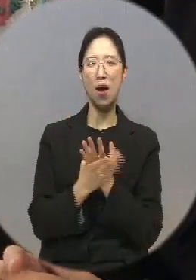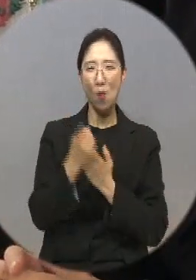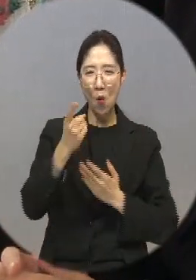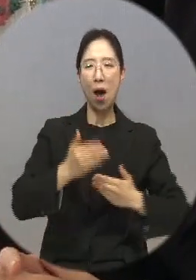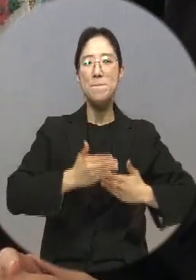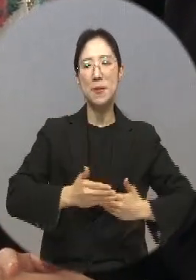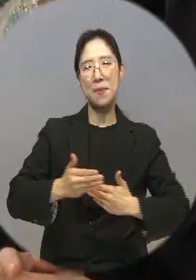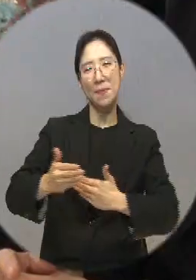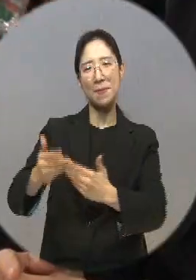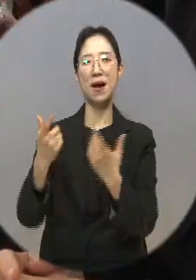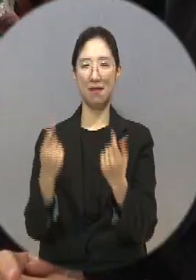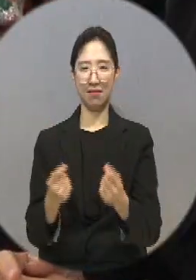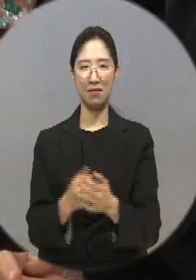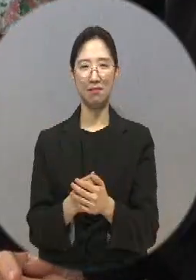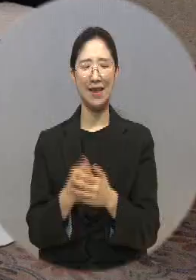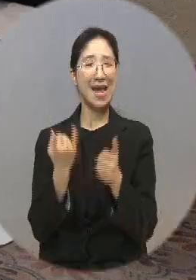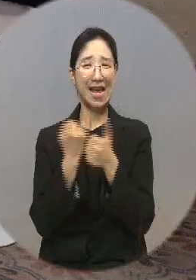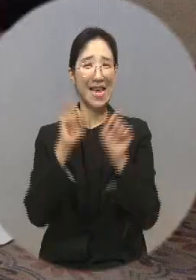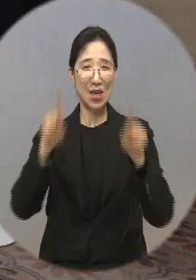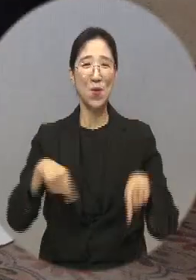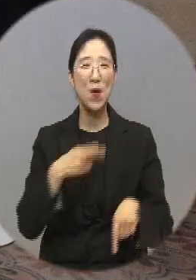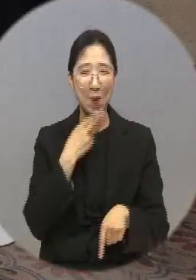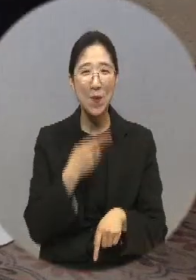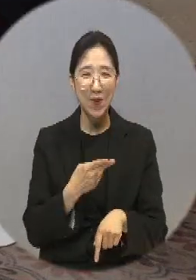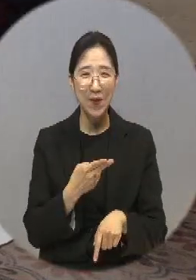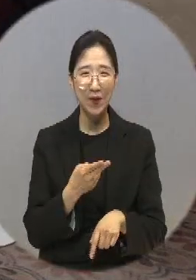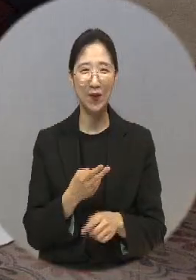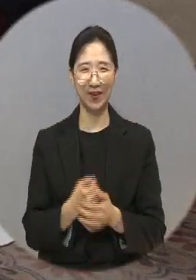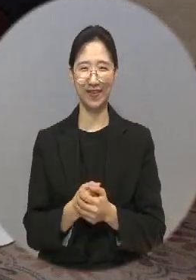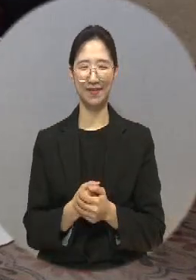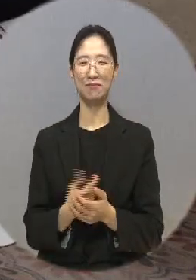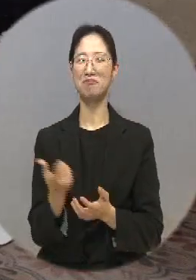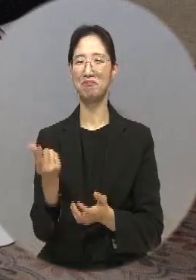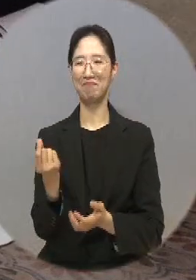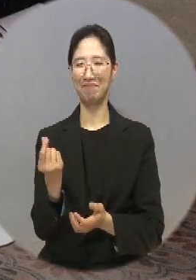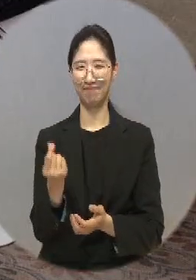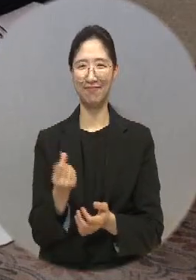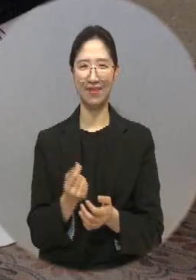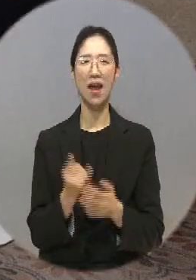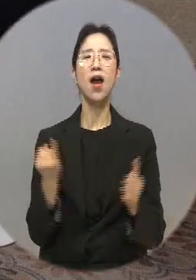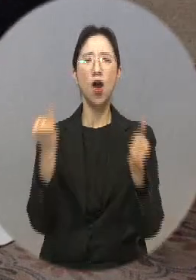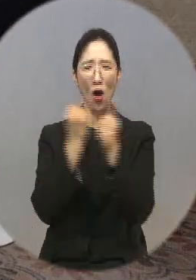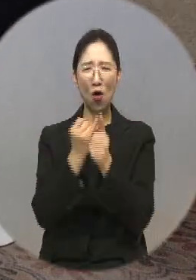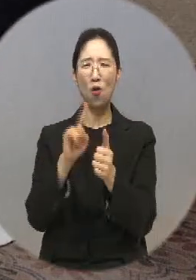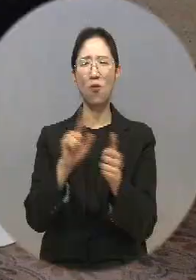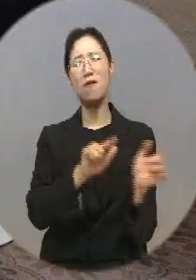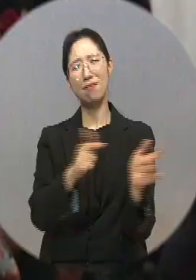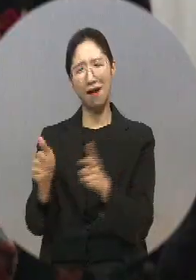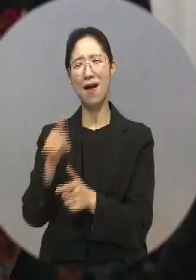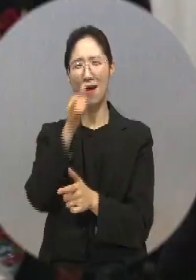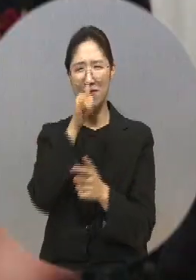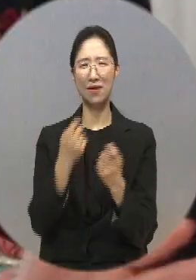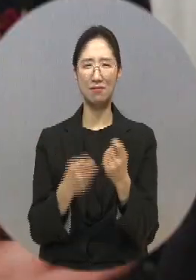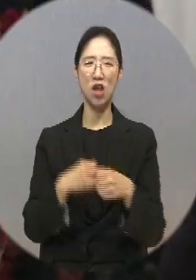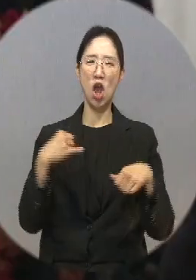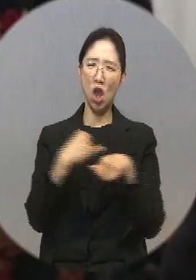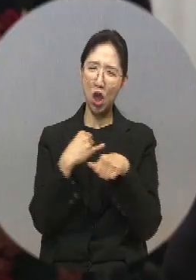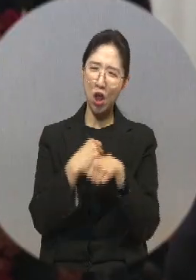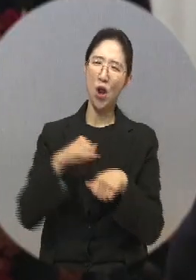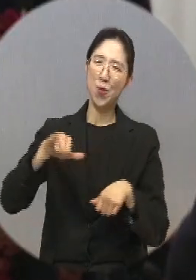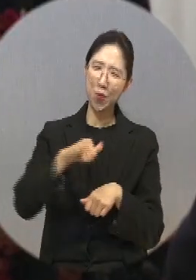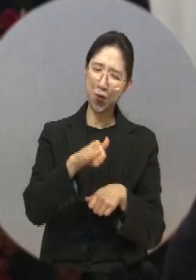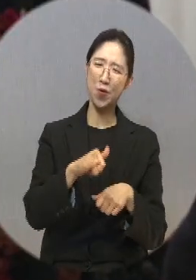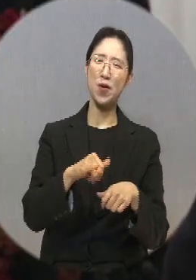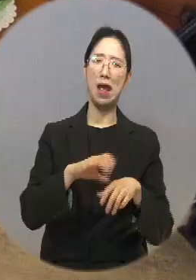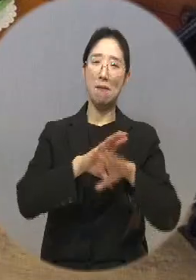하고 있구나. 이혼 안 했잖아요. 그렇죠. 왜 결혼도 되게 다양한 결혼이 있어요. 연애 길게 하고